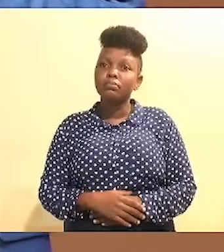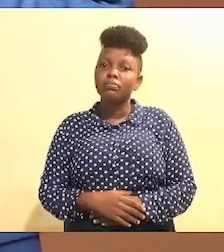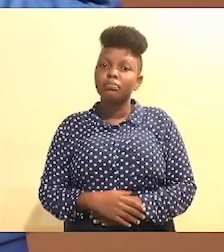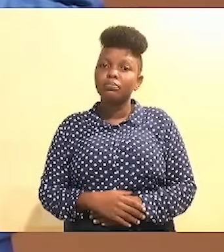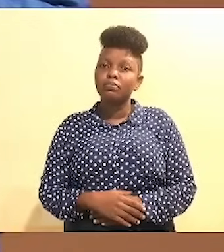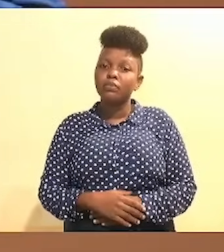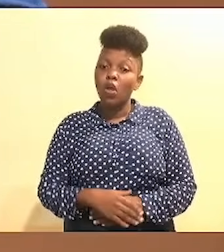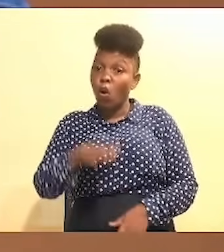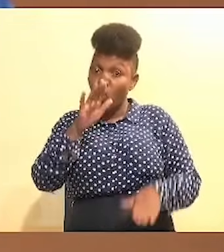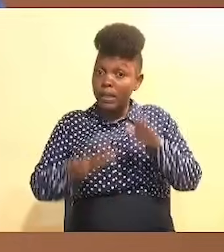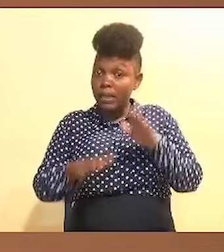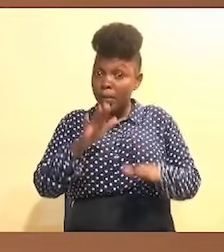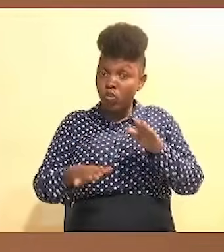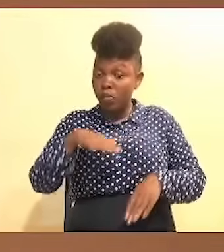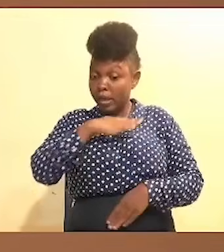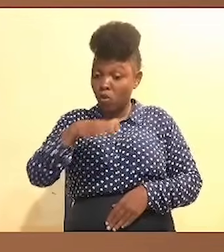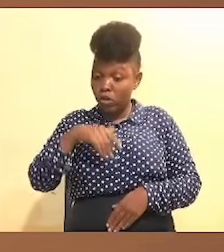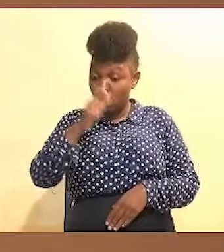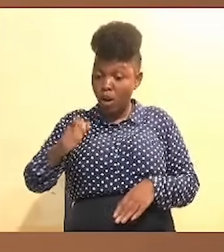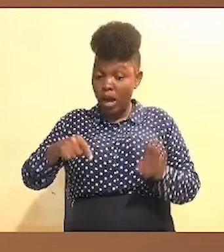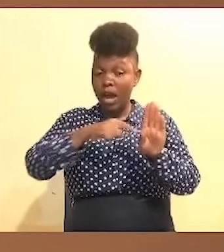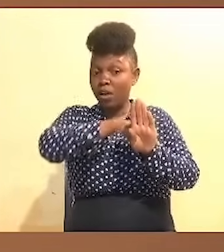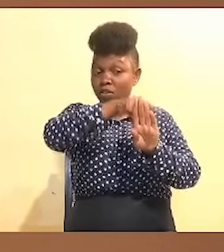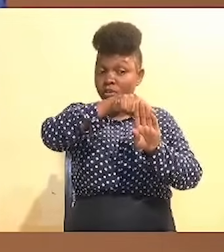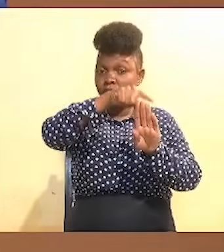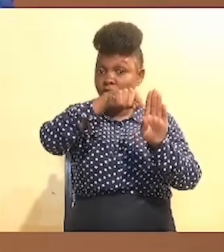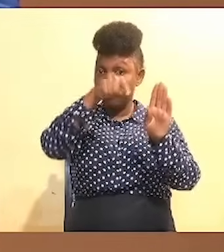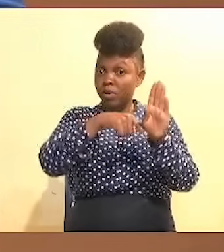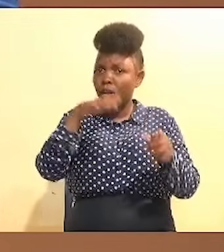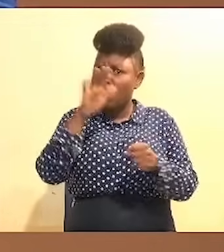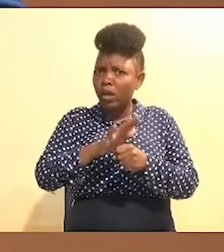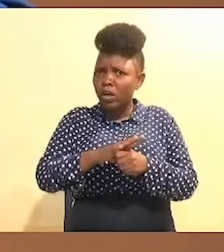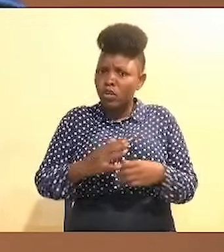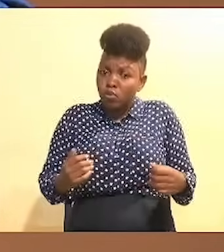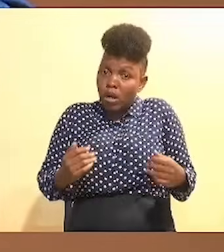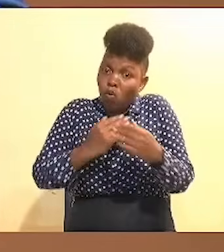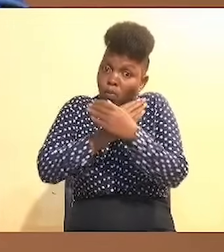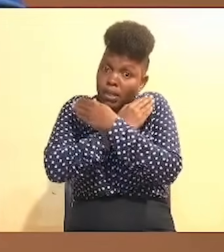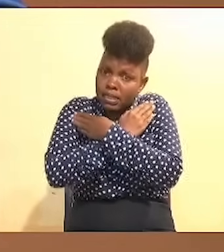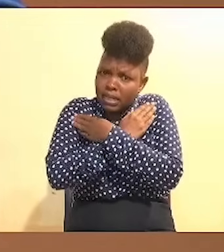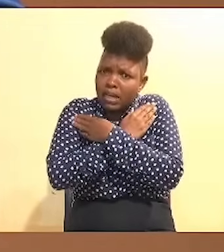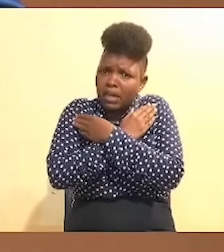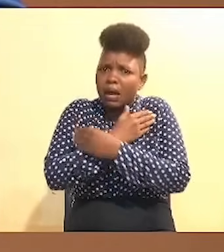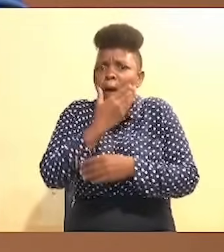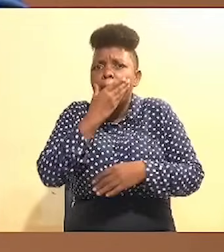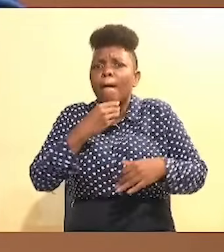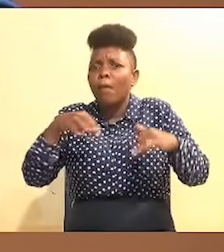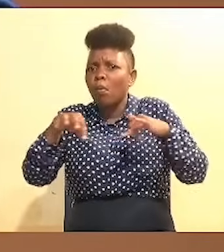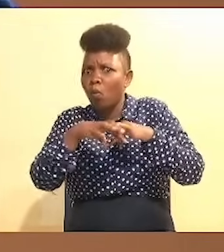kwa tamaduni ya kwetu Waafrika walio wengi, tunakukumbatiana mume na mke.